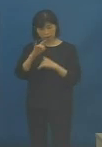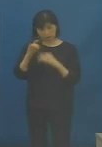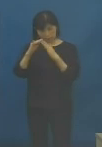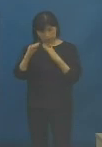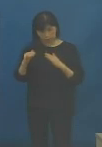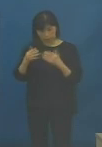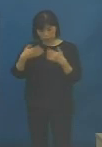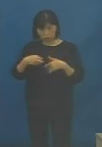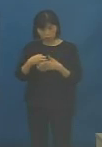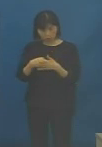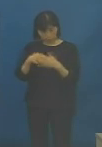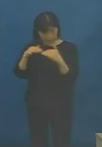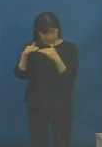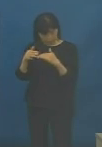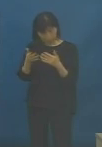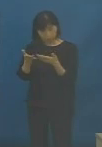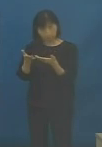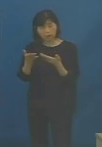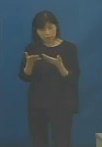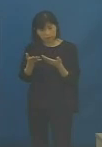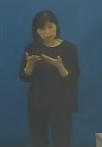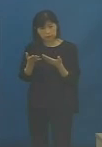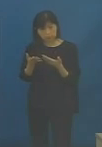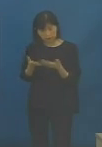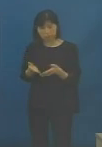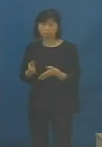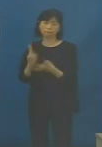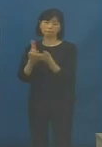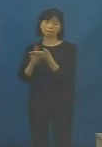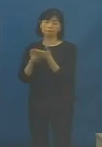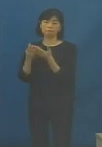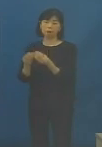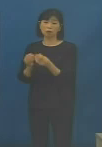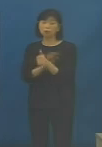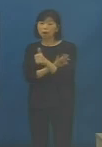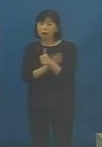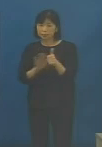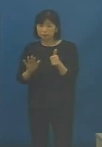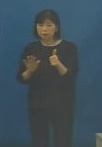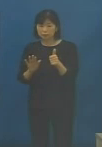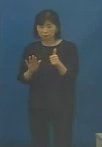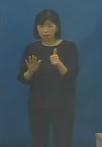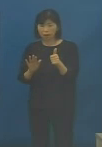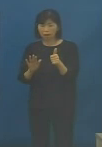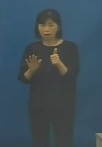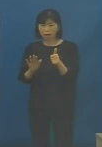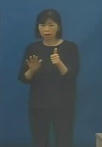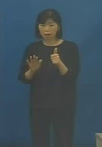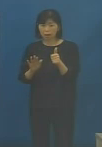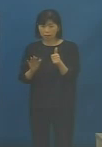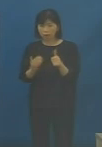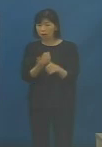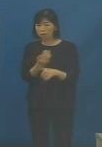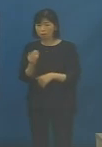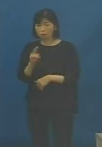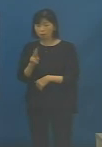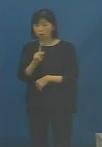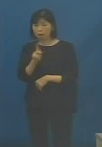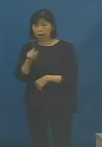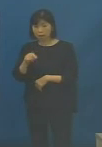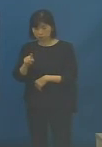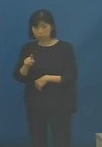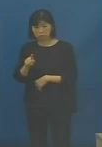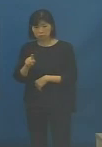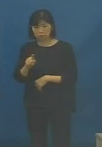て、こういうようなことになりました。この背景には、ボウガンですね、当時ボウガンの問題が兵庫県であったん